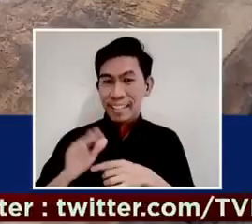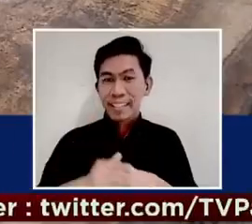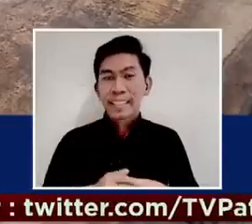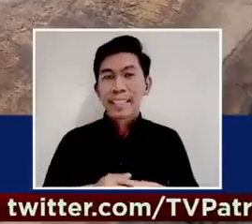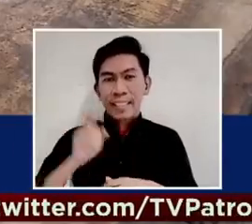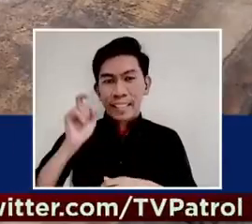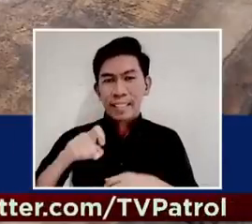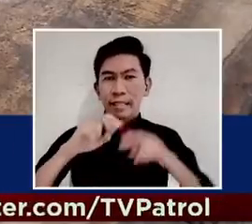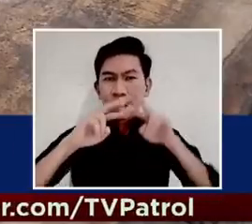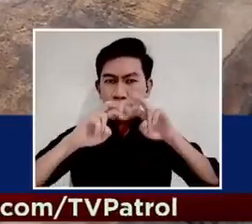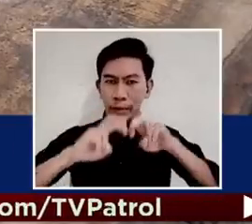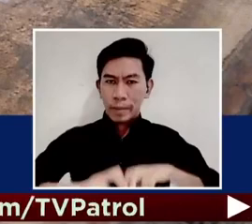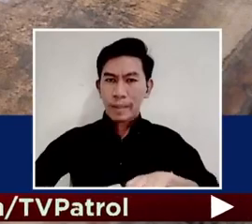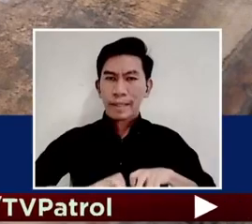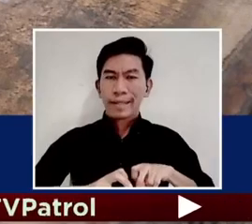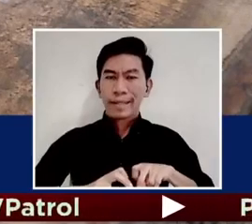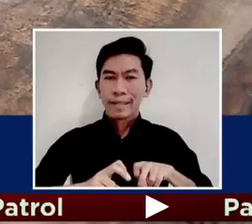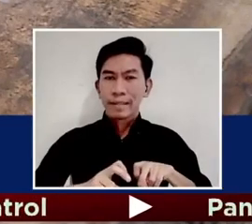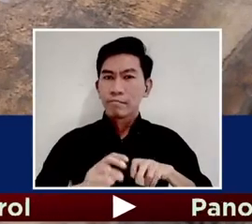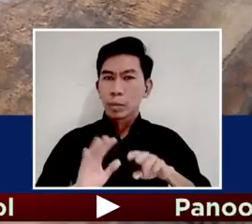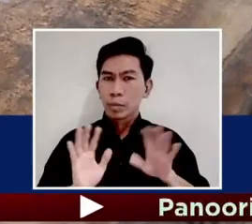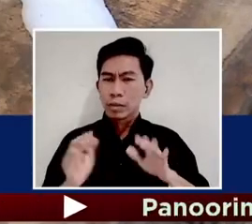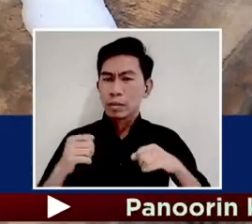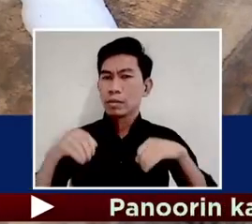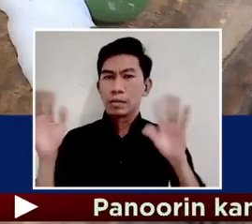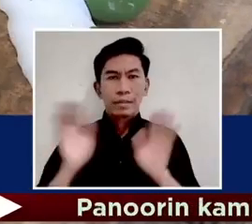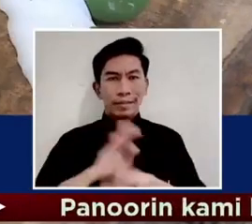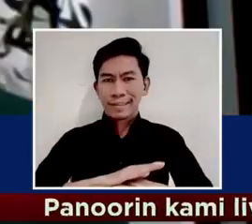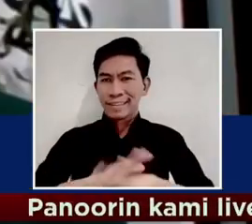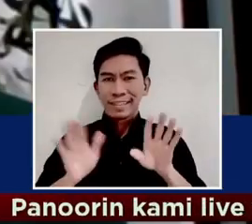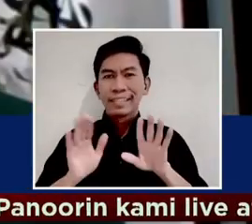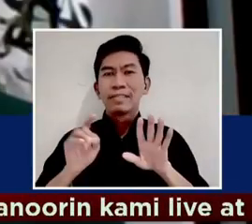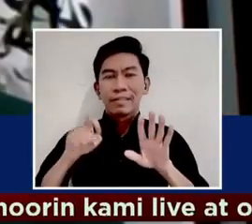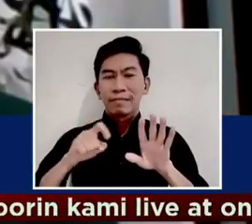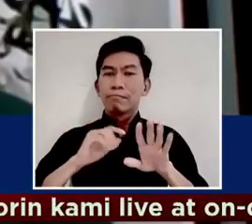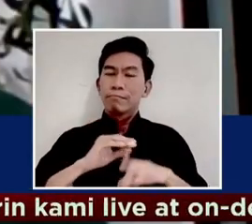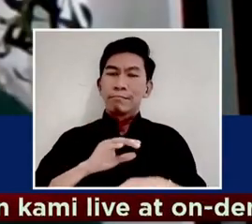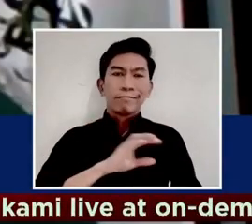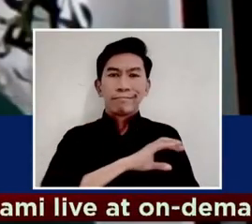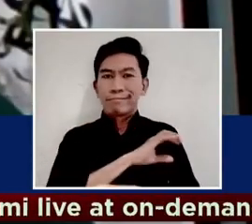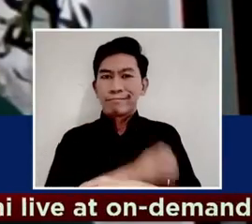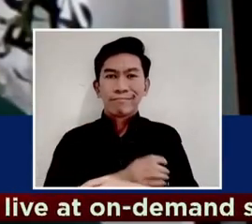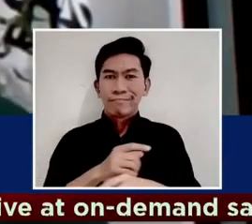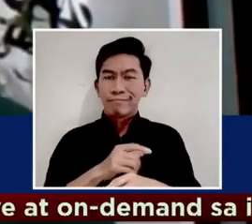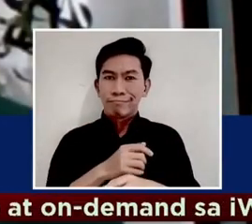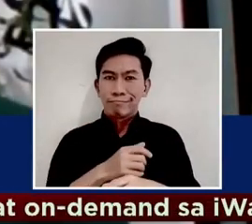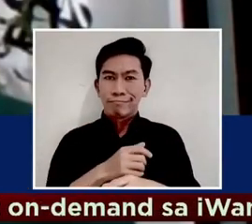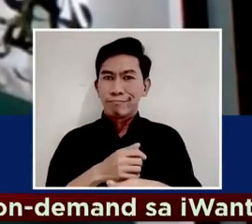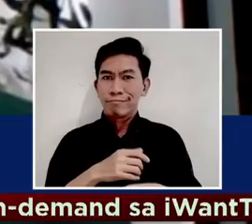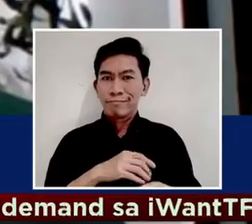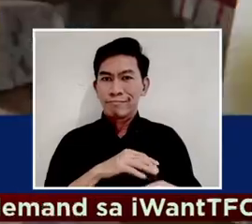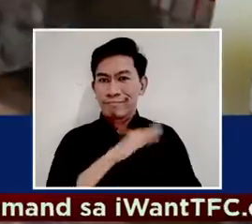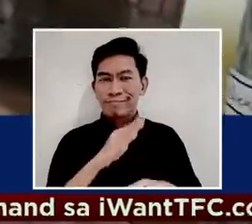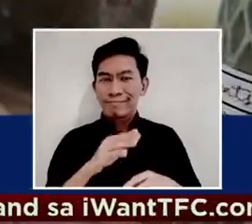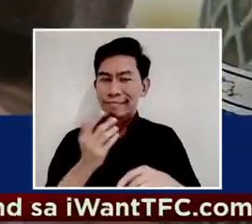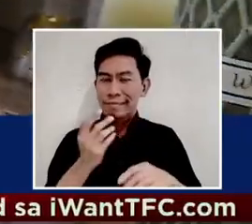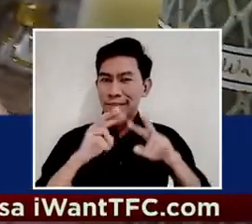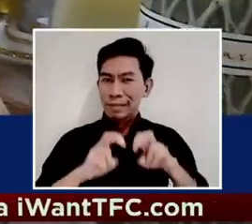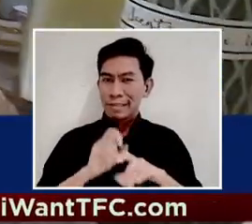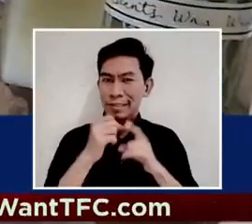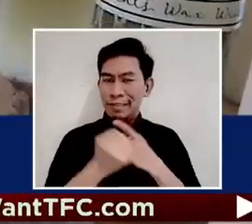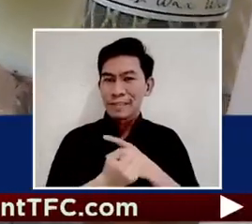sumuko. Lakasan ang loob para harapin ang sitwasyon. Unti-unti po inaral ko paano ba gumawa ng kandila, paano